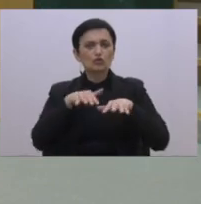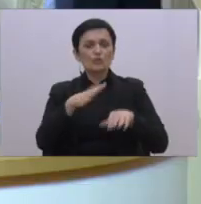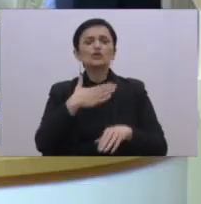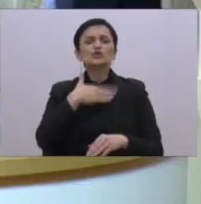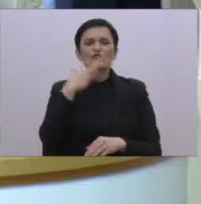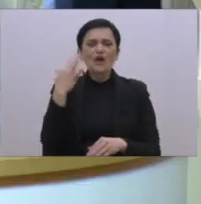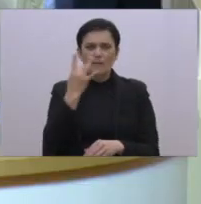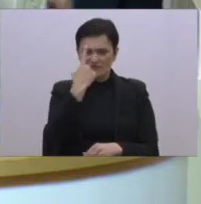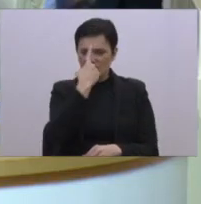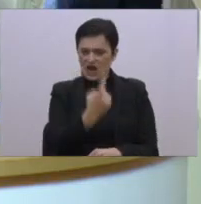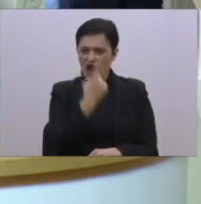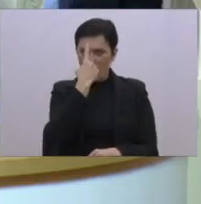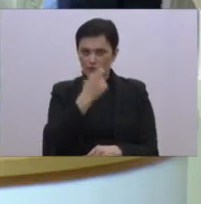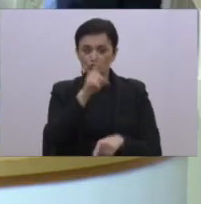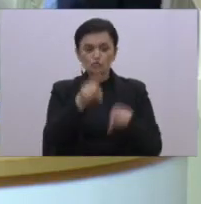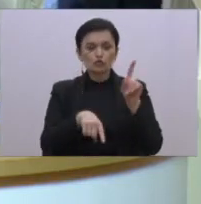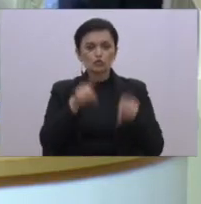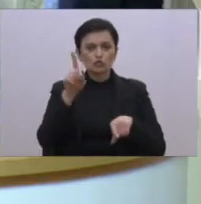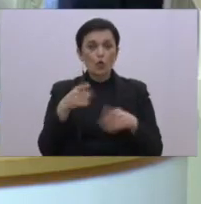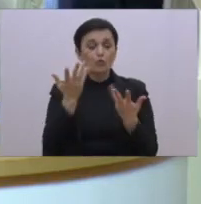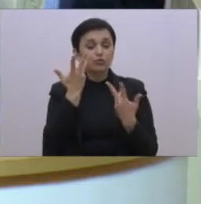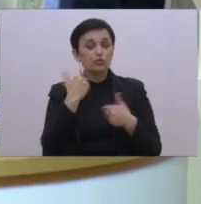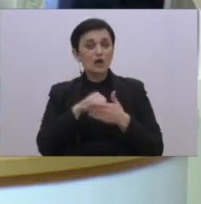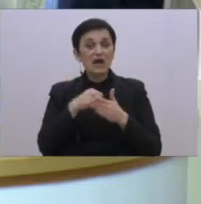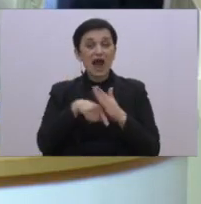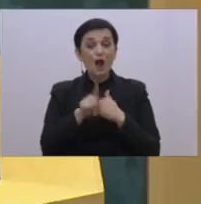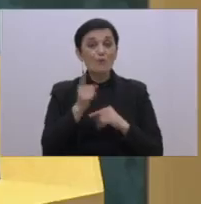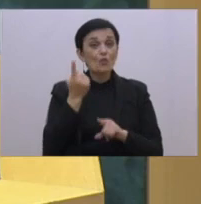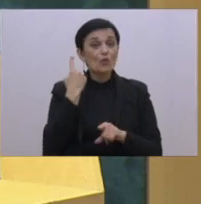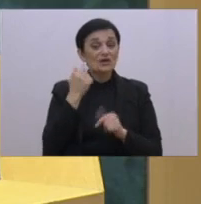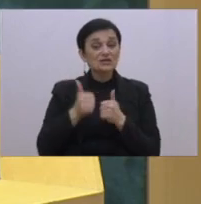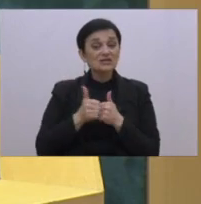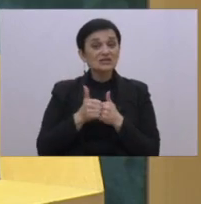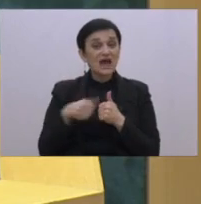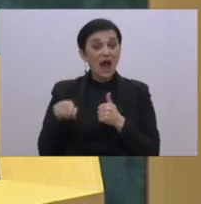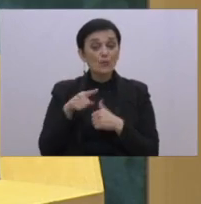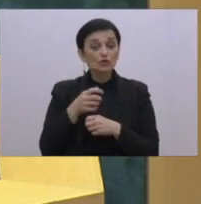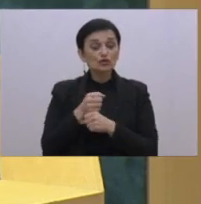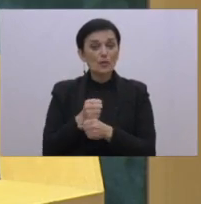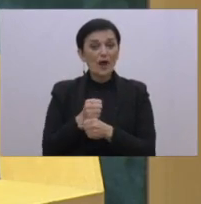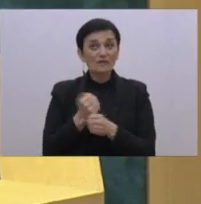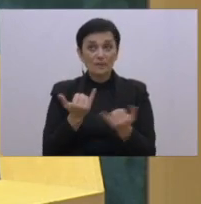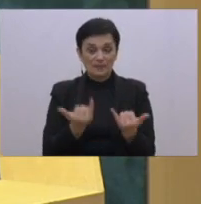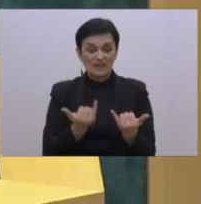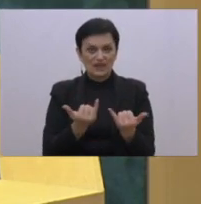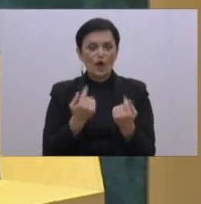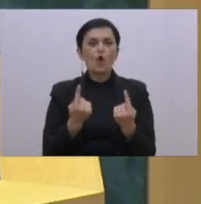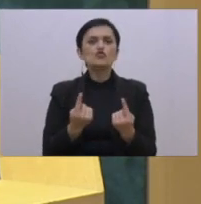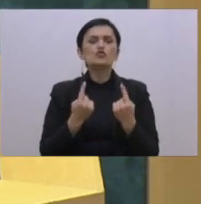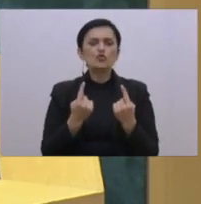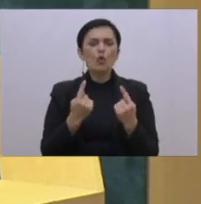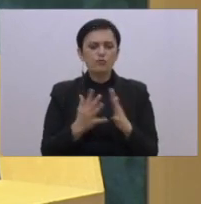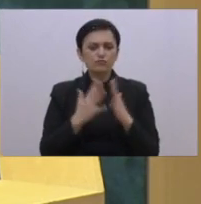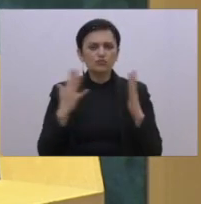გაფრთხილების მიუხედავად, ზოგიერთების კომფორტის გამო მაშინდელი სამეზობლოს შემავიწროებელი დღეს გლობალური